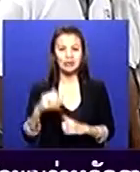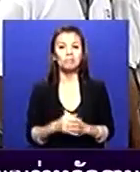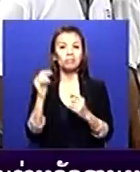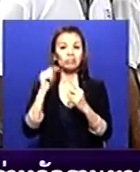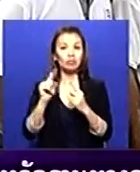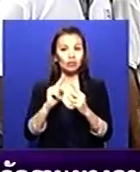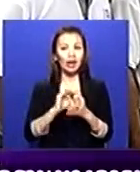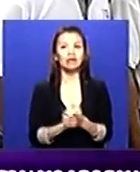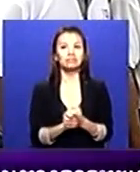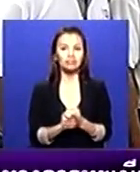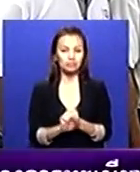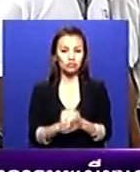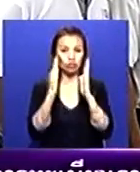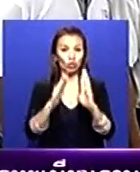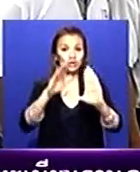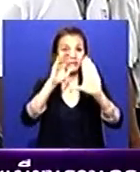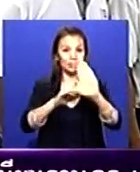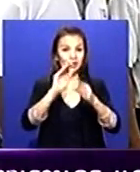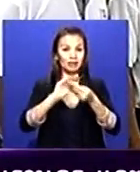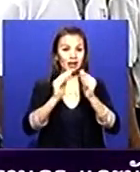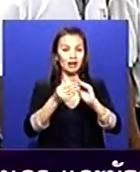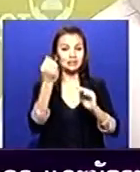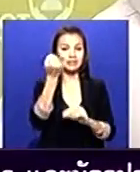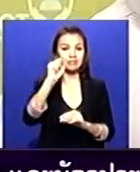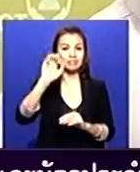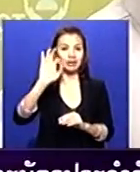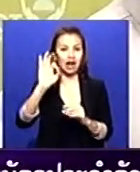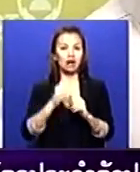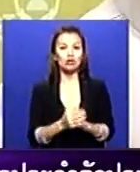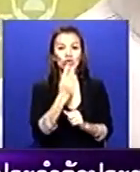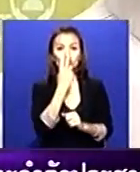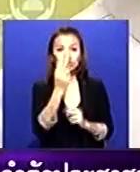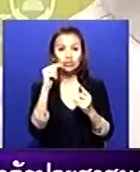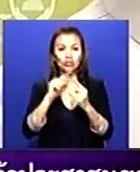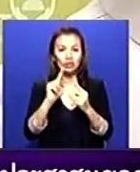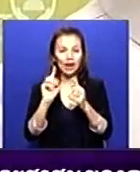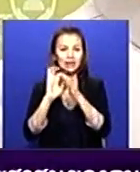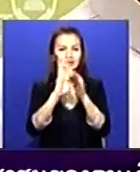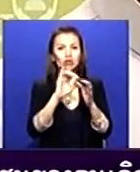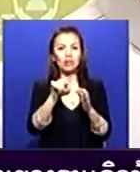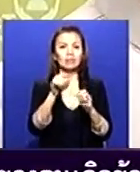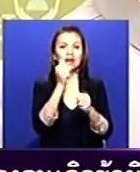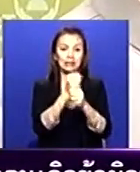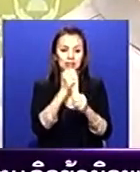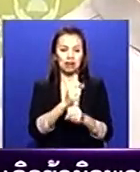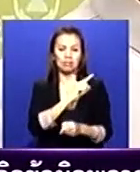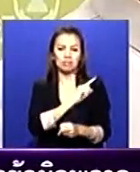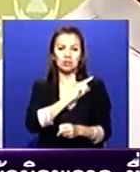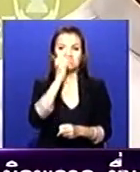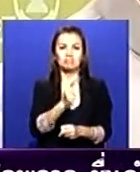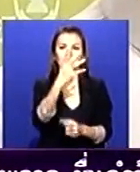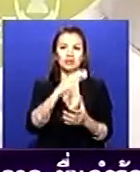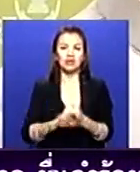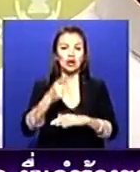วงประสิทธิผู้สมัครหมายเลข19ติดตามความคืบหน้าการร้องเรียนการละเว้นการปฏิบัติหน้าที่ของปลัดก